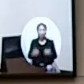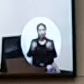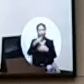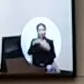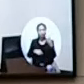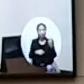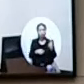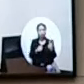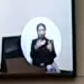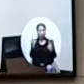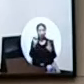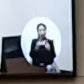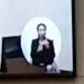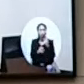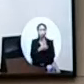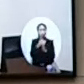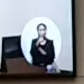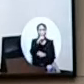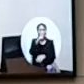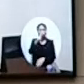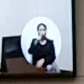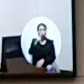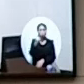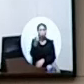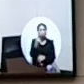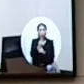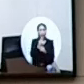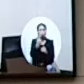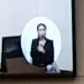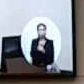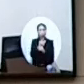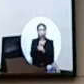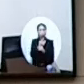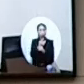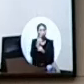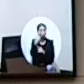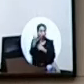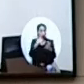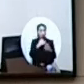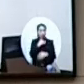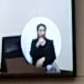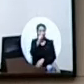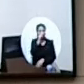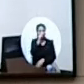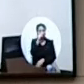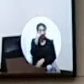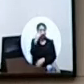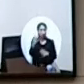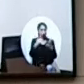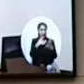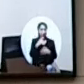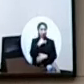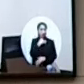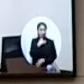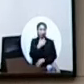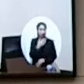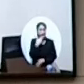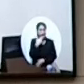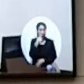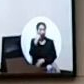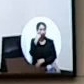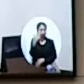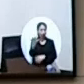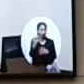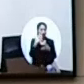의사협정 제22항 안동시 수도부수조례 일부 개정조례에 대해 질의나 토론하시는 분 계십니까? 질의나 토론하시는 분이 안 계시므로 질의 및